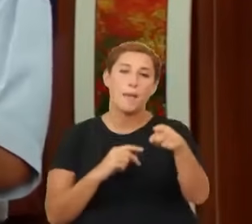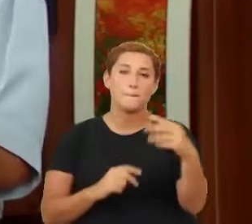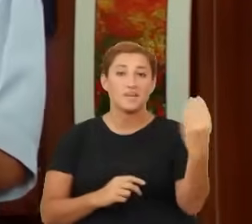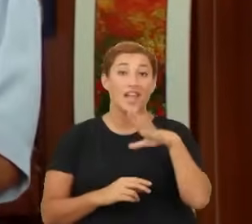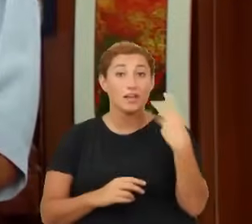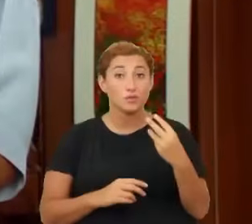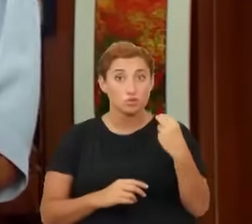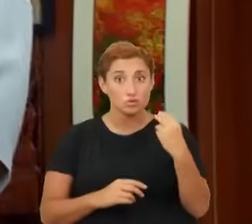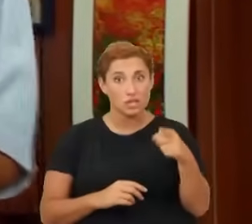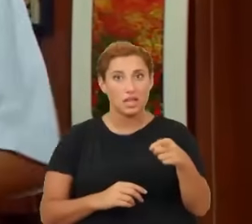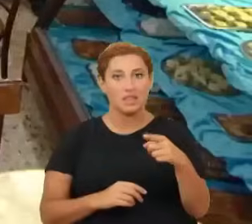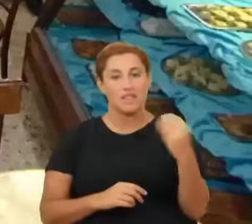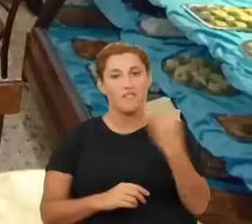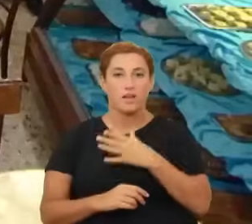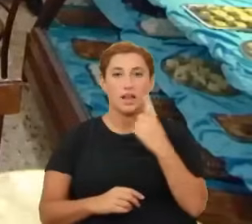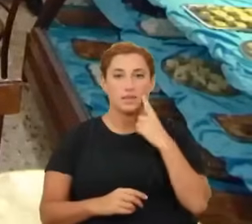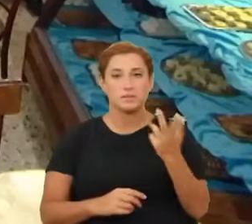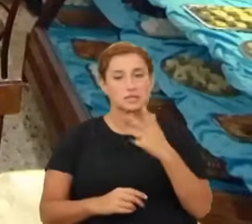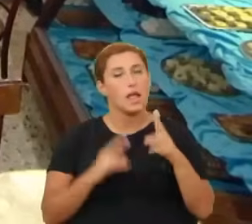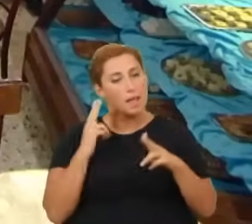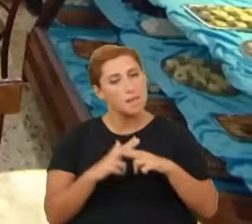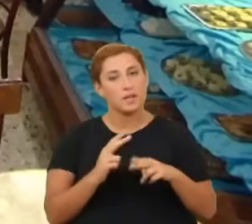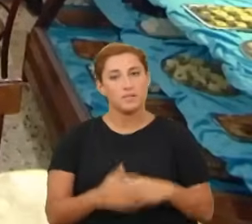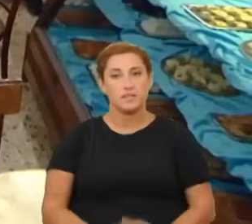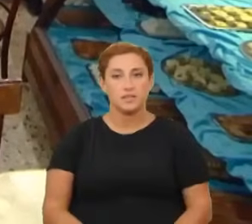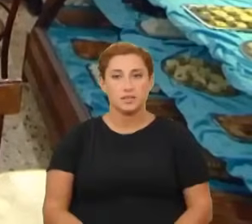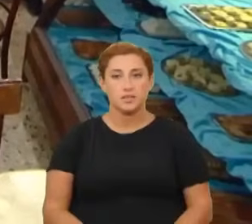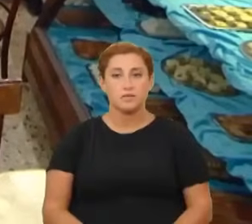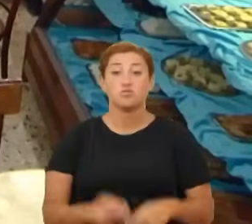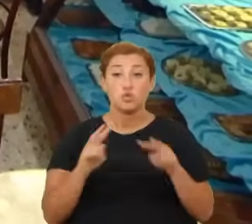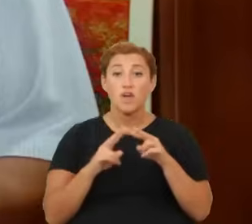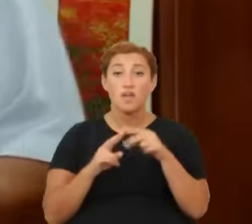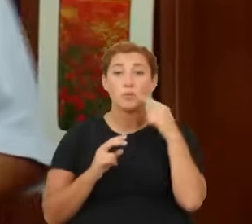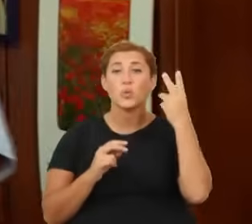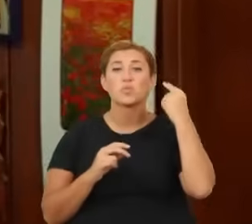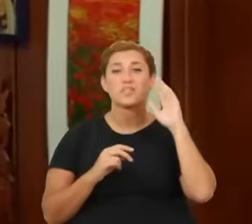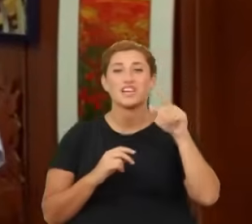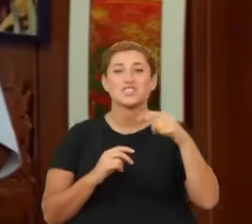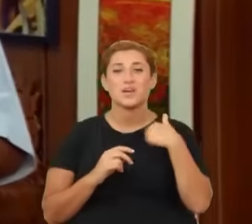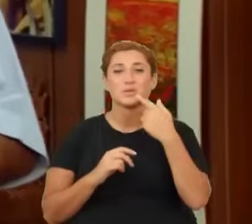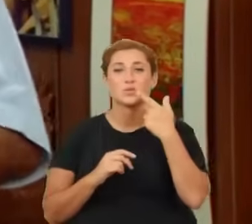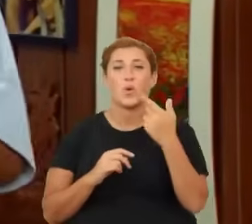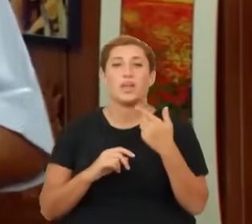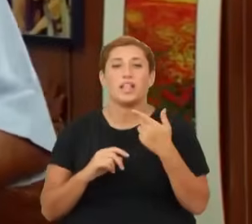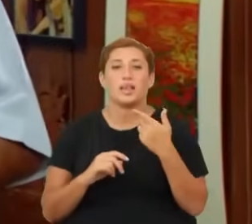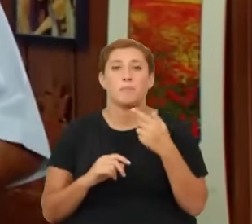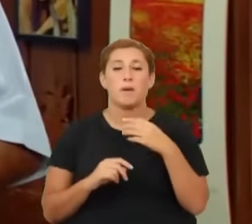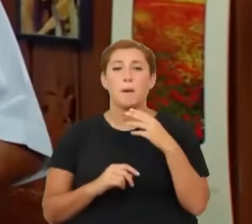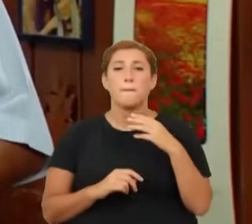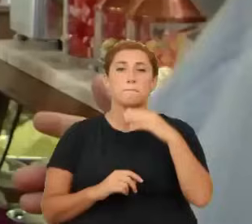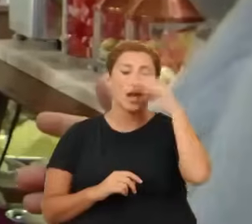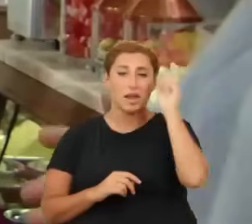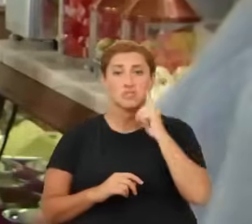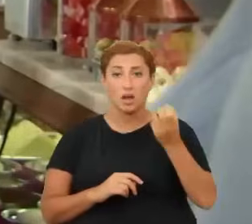en daha güzellerinden hazırla bakayım. Hemen ustacığım. Ha. Muzaffer Bey, unutmadan şey yapayım, ben söyleyeyim. Bayram şekeri aldınız